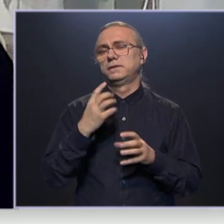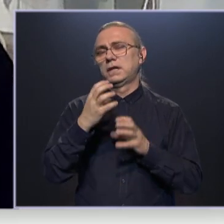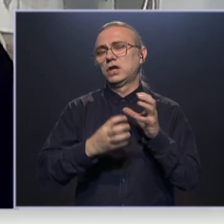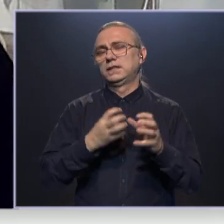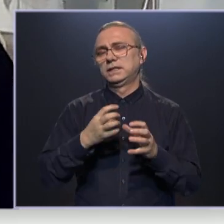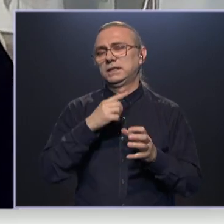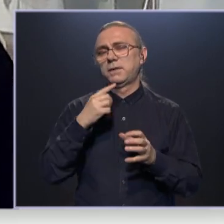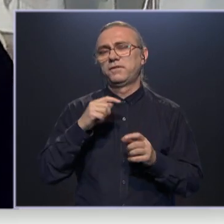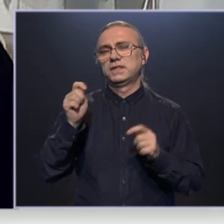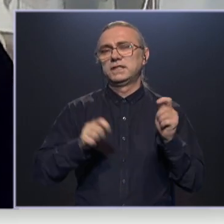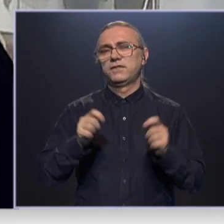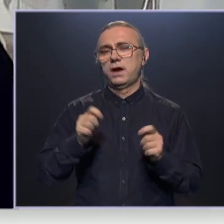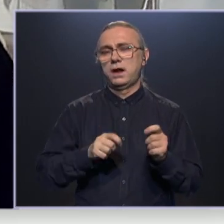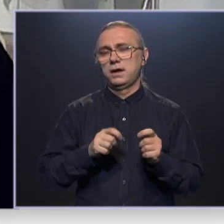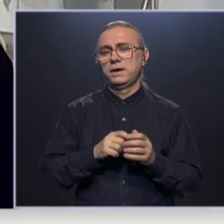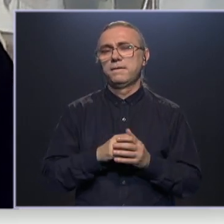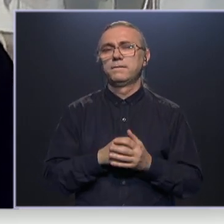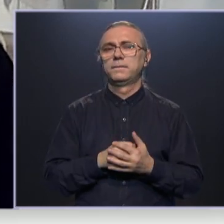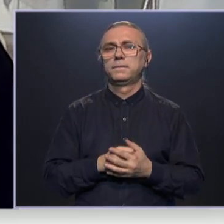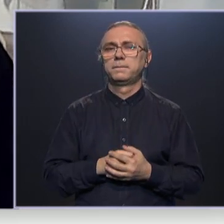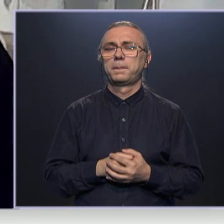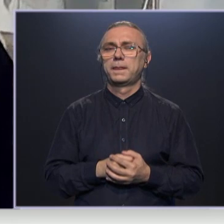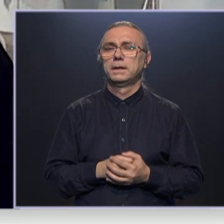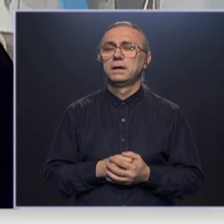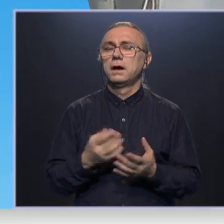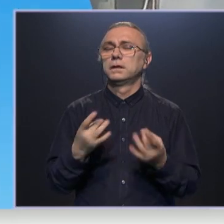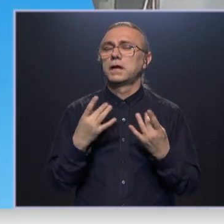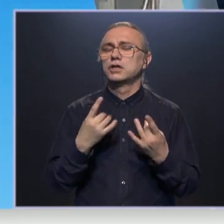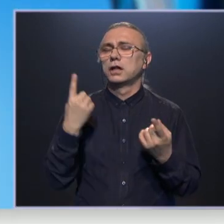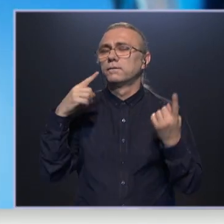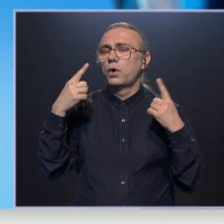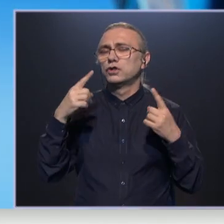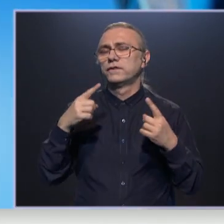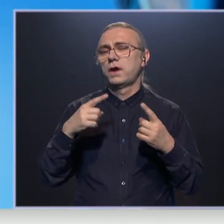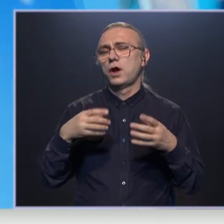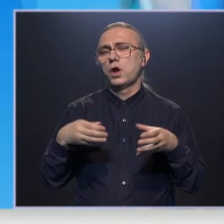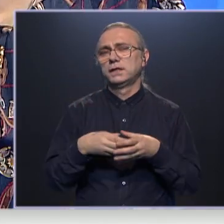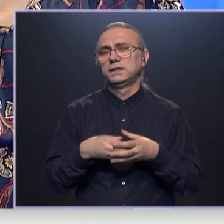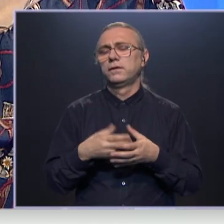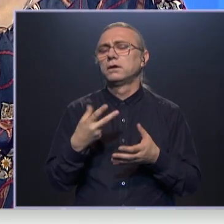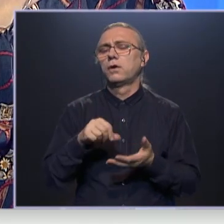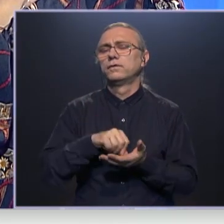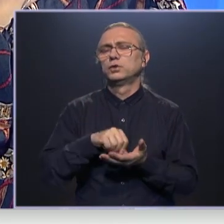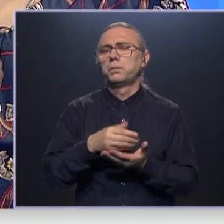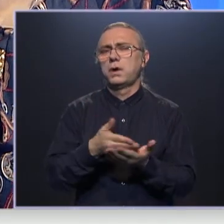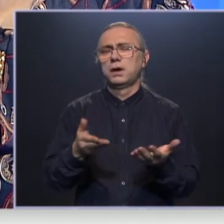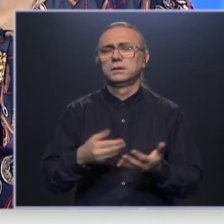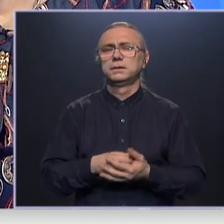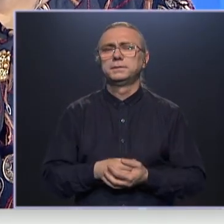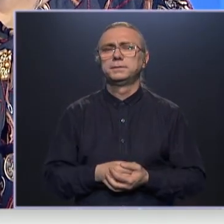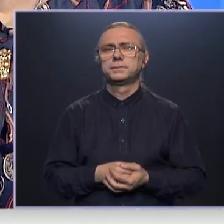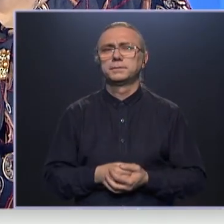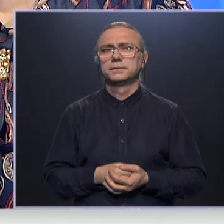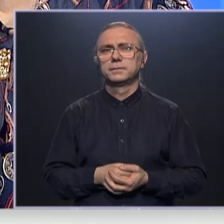России «Самарская Лука». Расскажите о творчестве коллектива, где он выступает в основном?